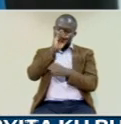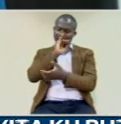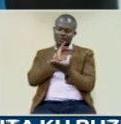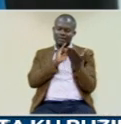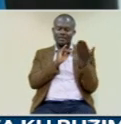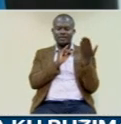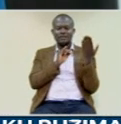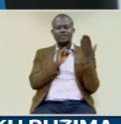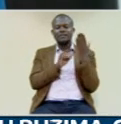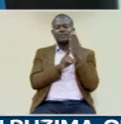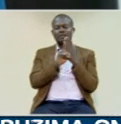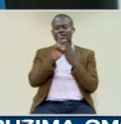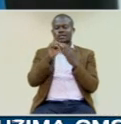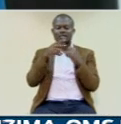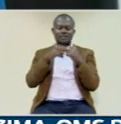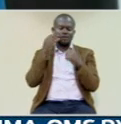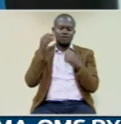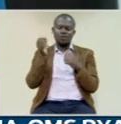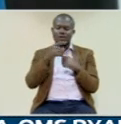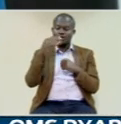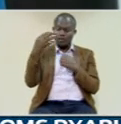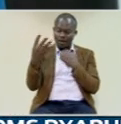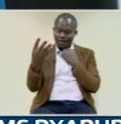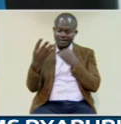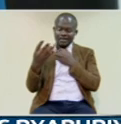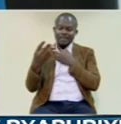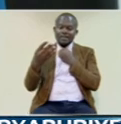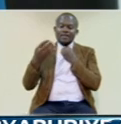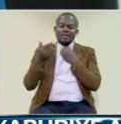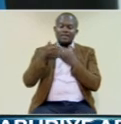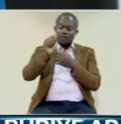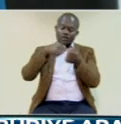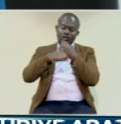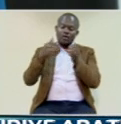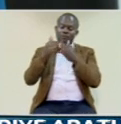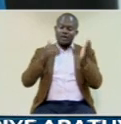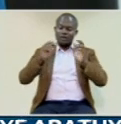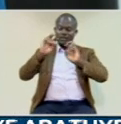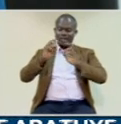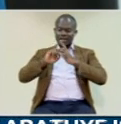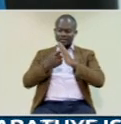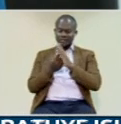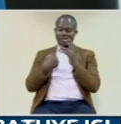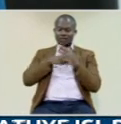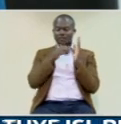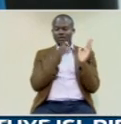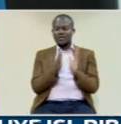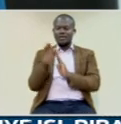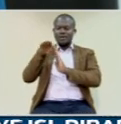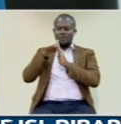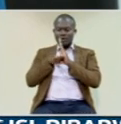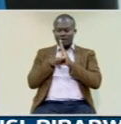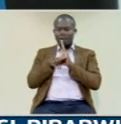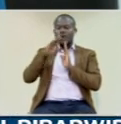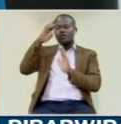Abatutsi ku itariki 7 z'ukwezi kwa kane, icyo gikorwa mbere yuko gitangira twari twarateguye gahunda